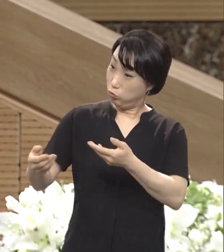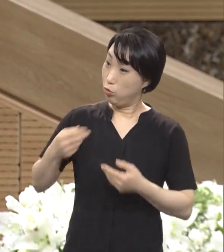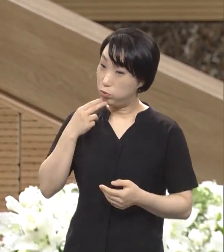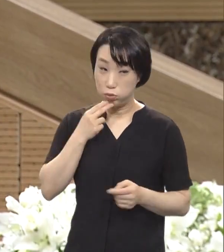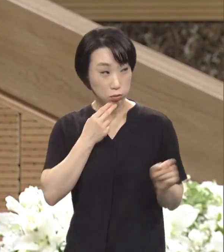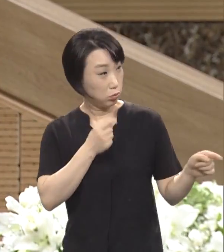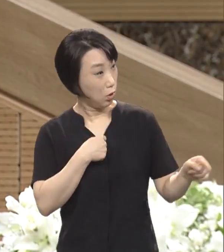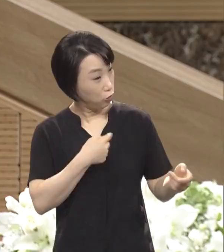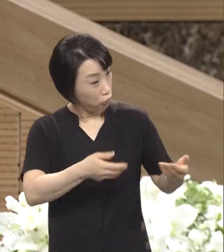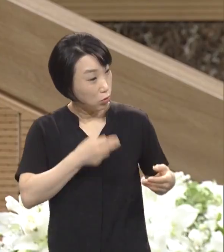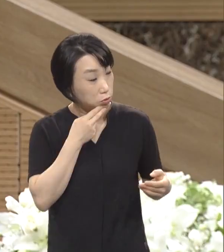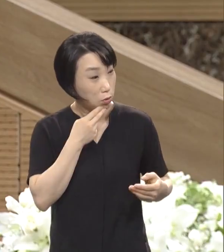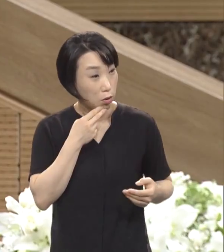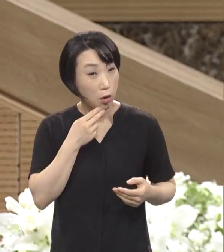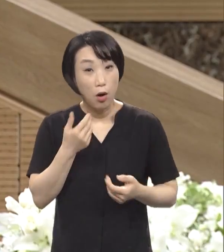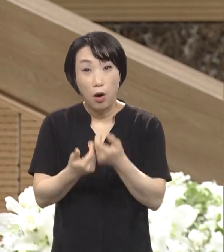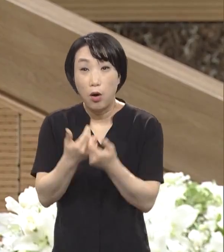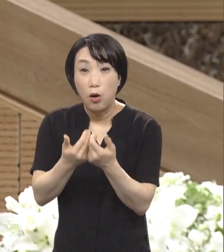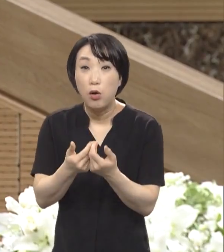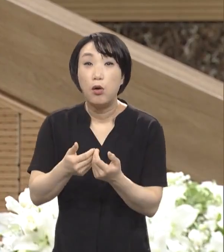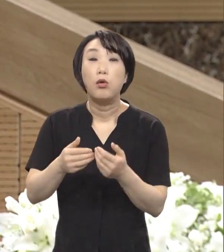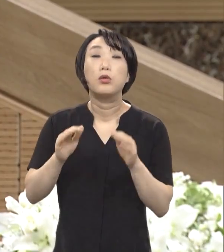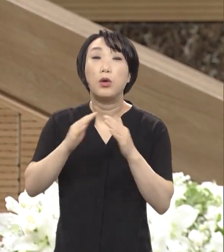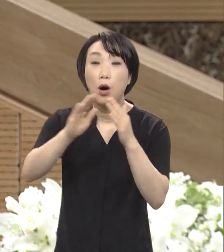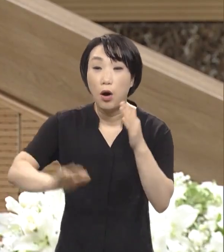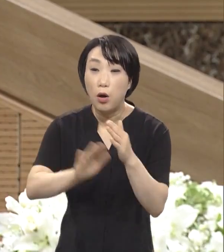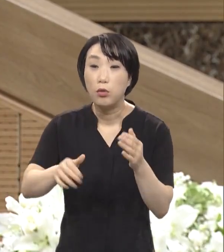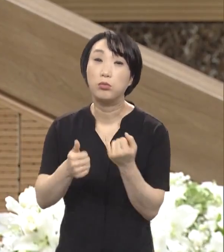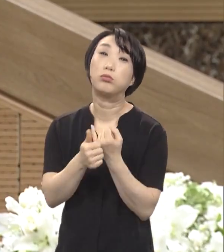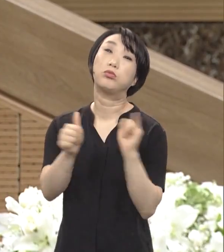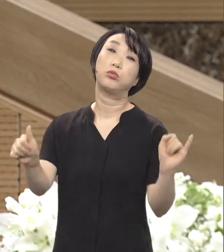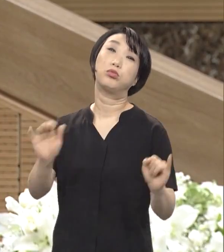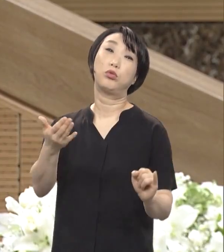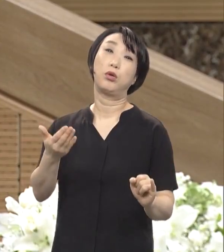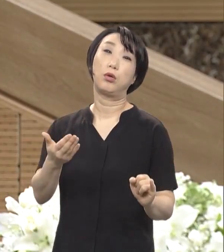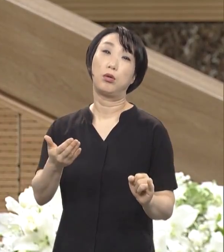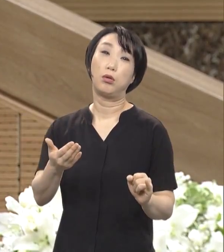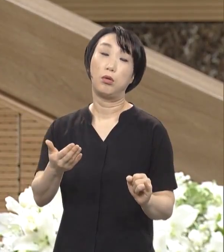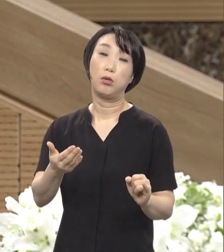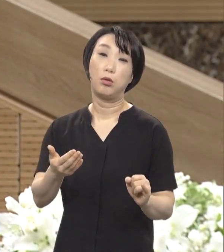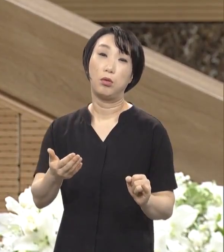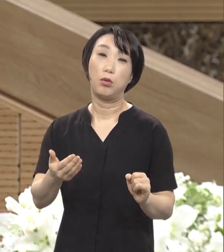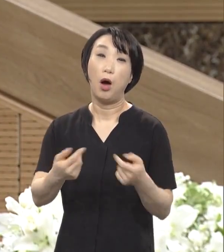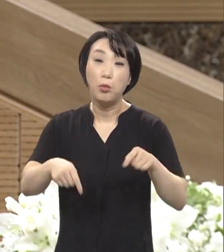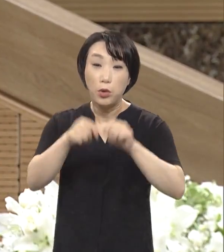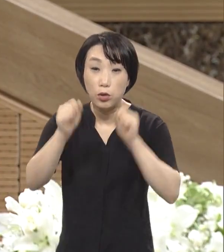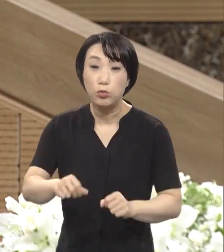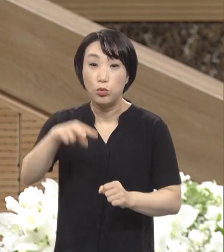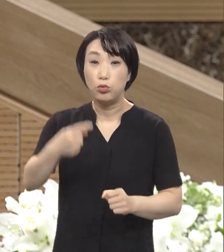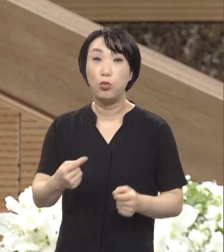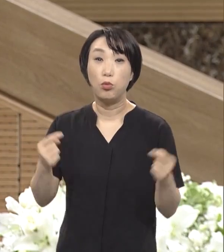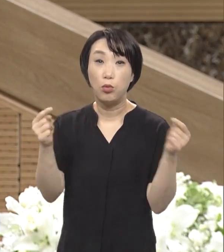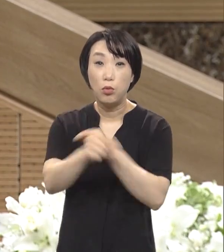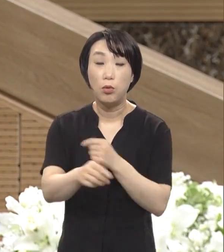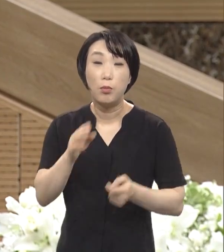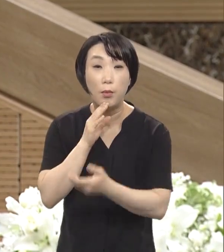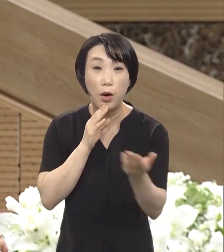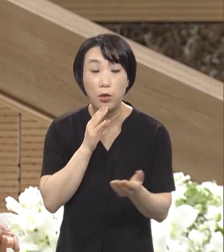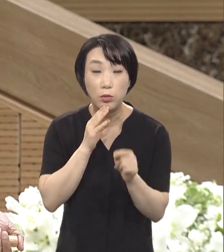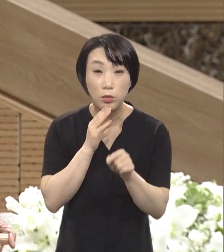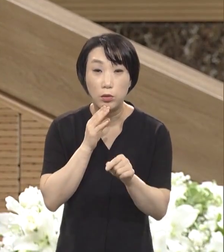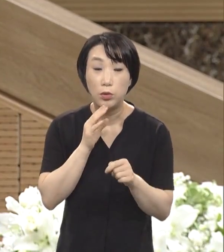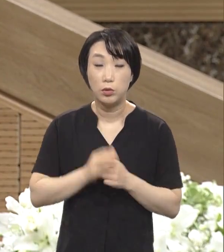바라면 결국 그 가정은 깨지는 가정. 있어도 깨지는 거나 똑같아. 하나님이